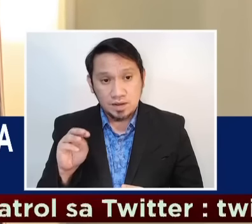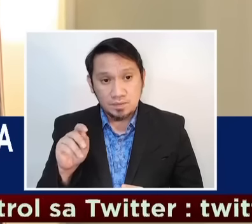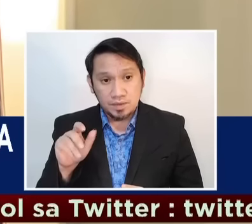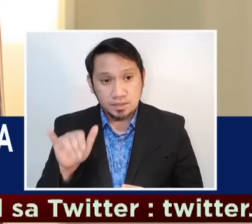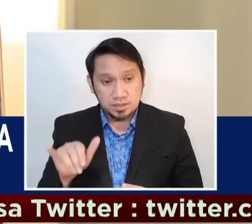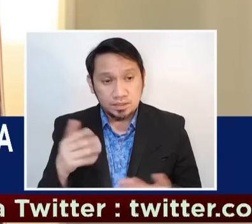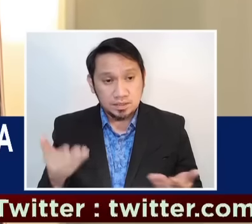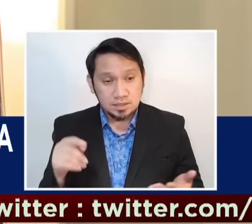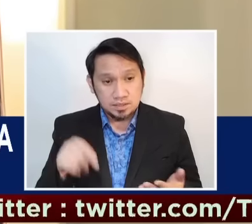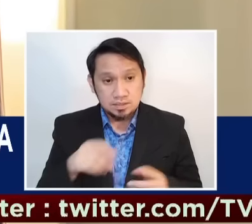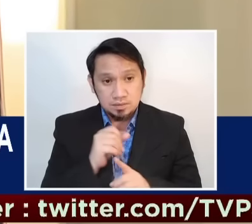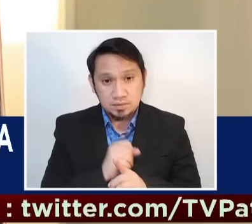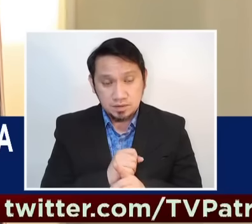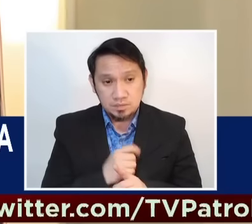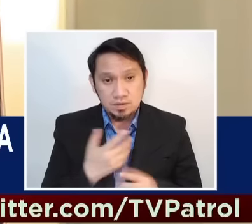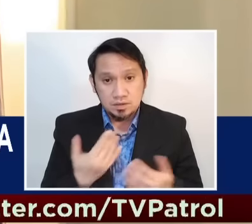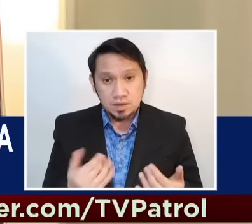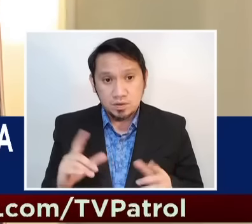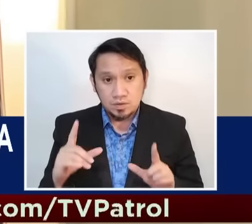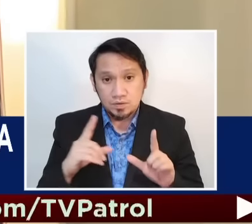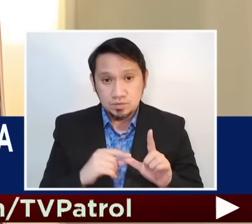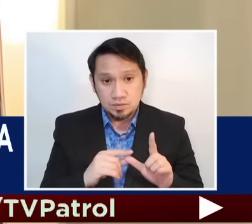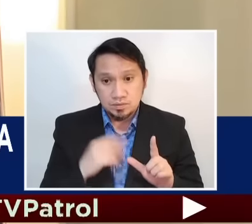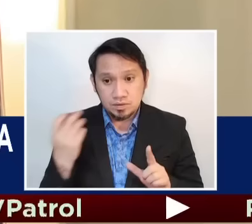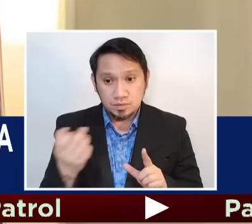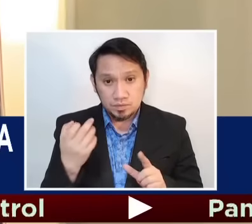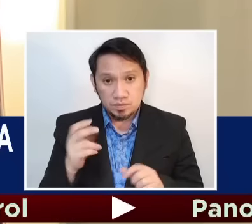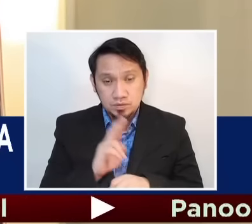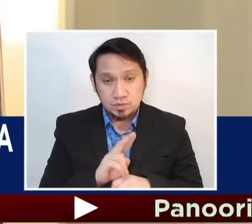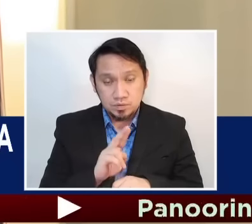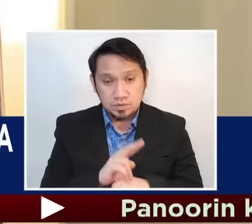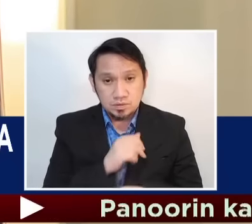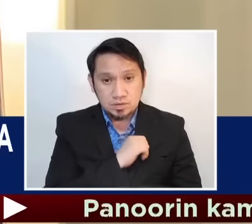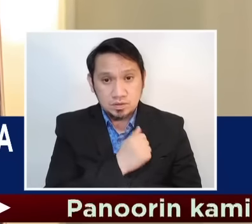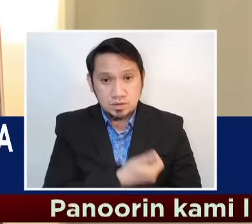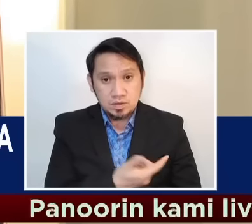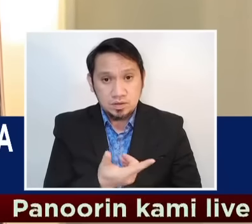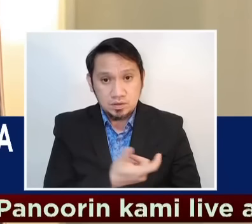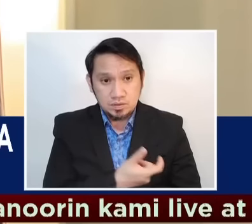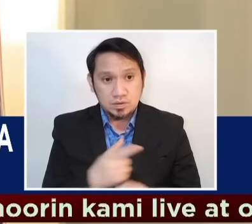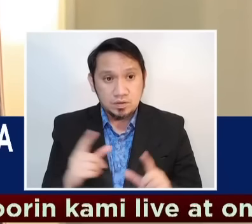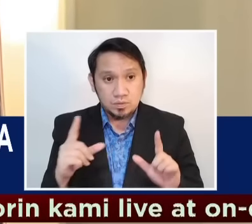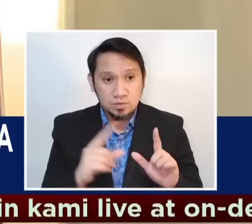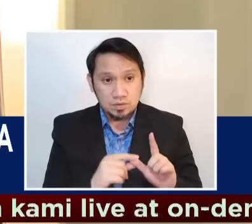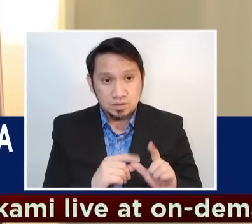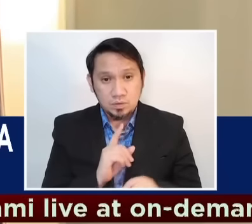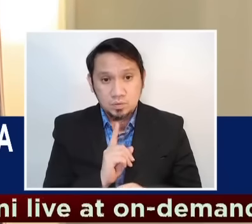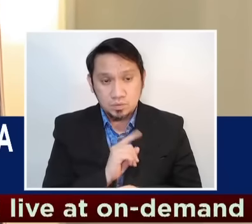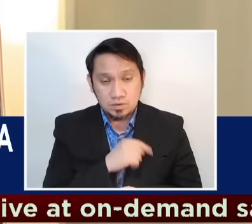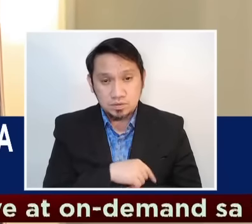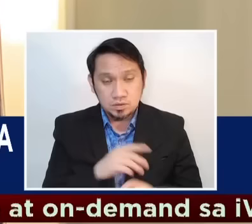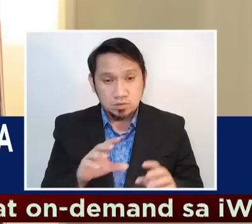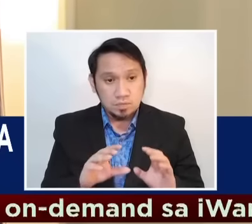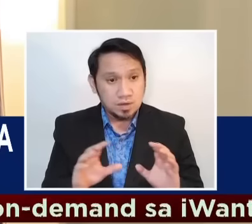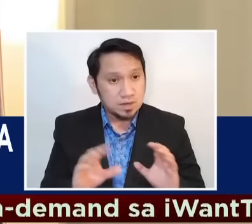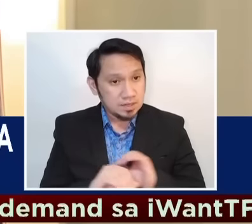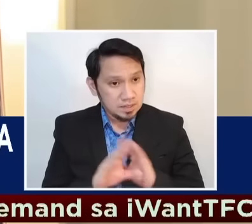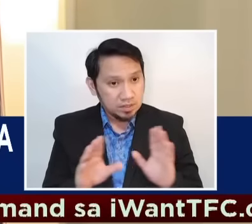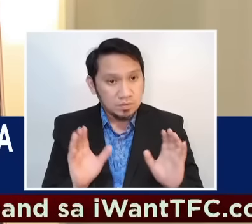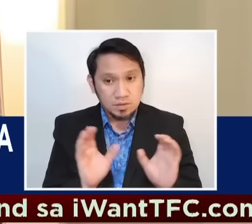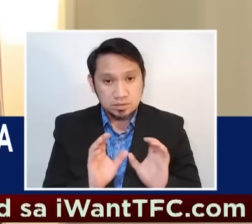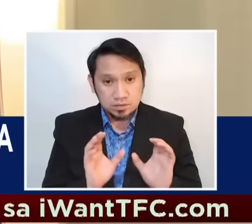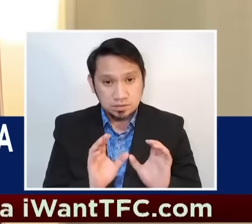ang mangyayari dyan, nakalink dyan yung Emergency Use Authority ng bakuna, nakalink dyan yung ating mga clearances or certificates